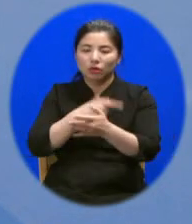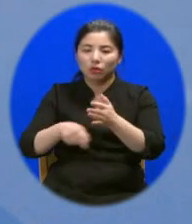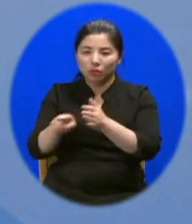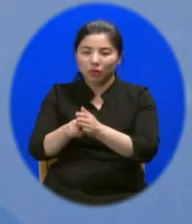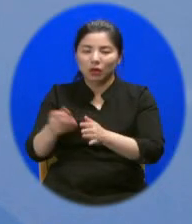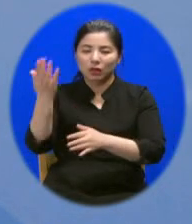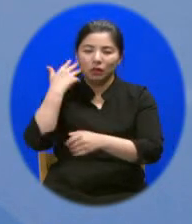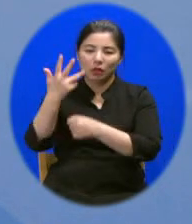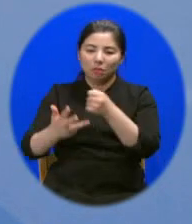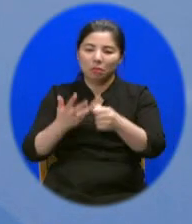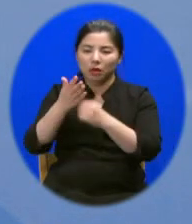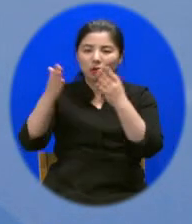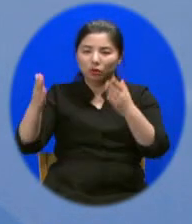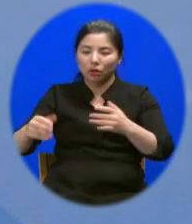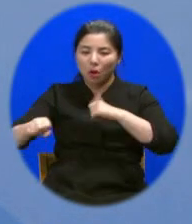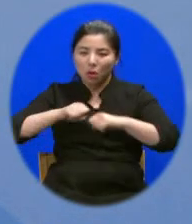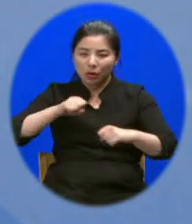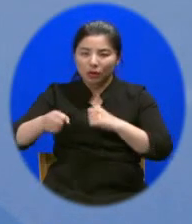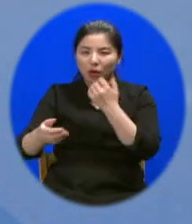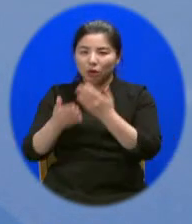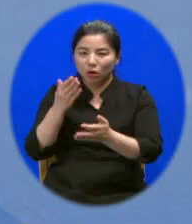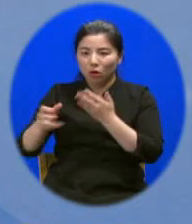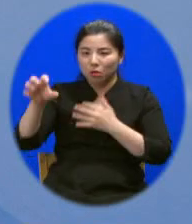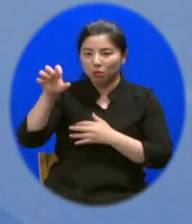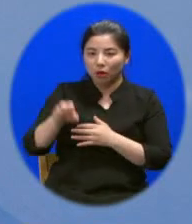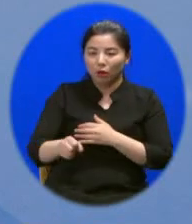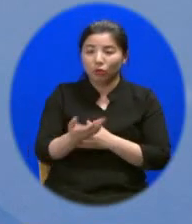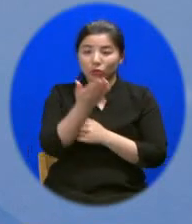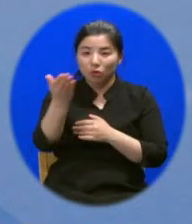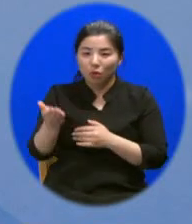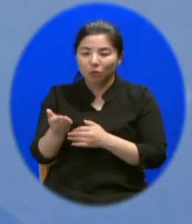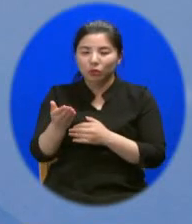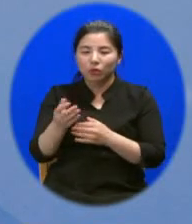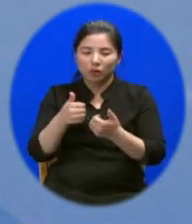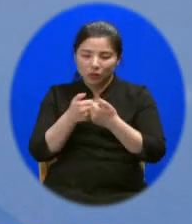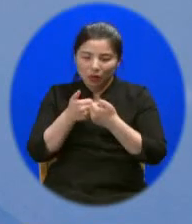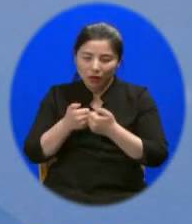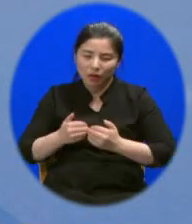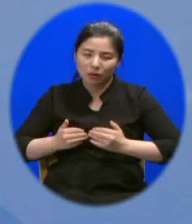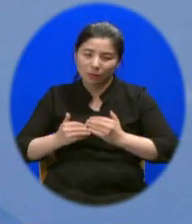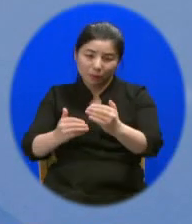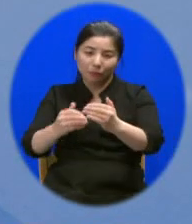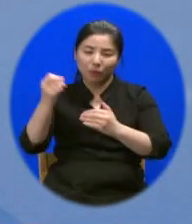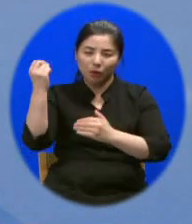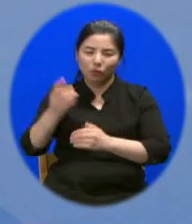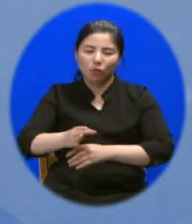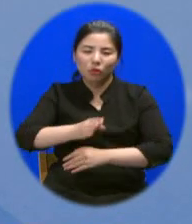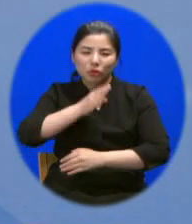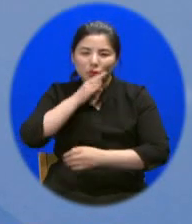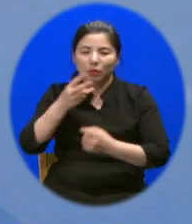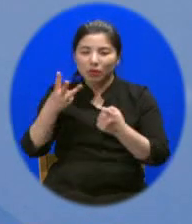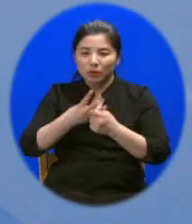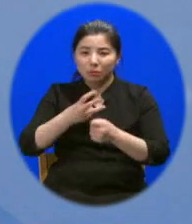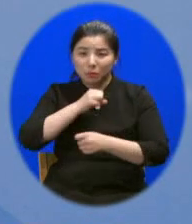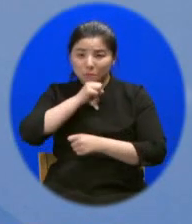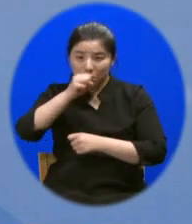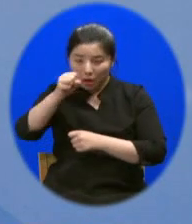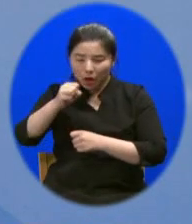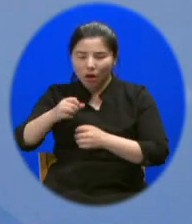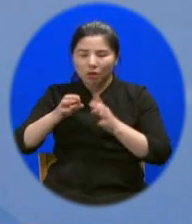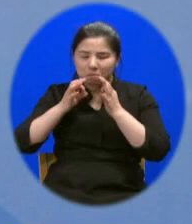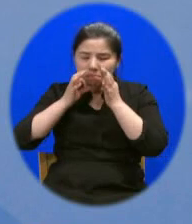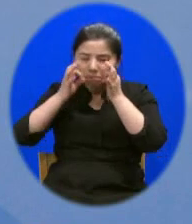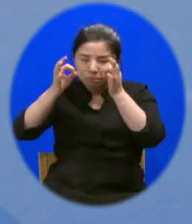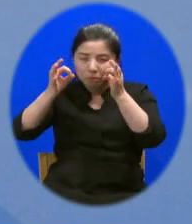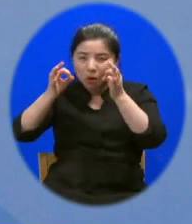지난 8년간의 의정활동을 경험 삼아서 여러분들과 상의하면서 정말 3선의 힘으로 혼신의